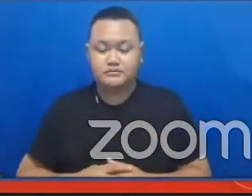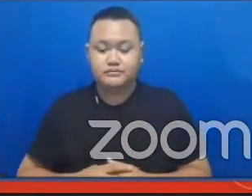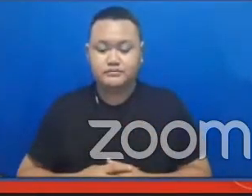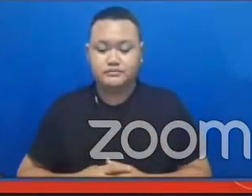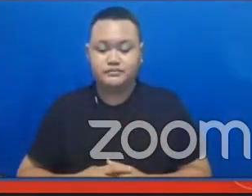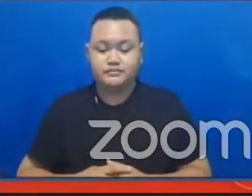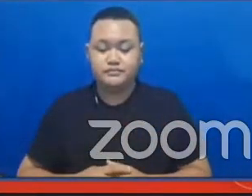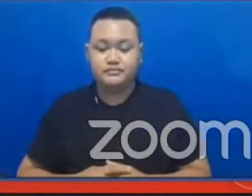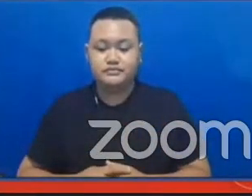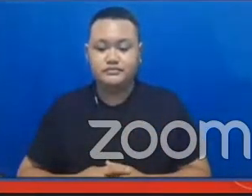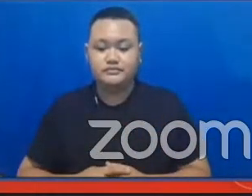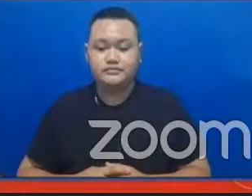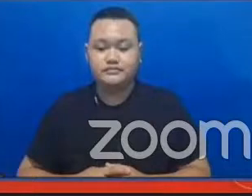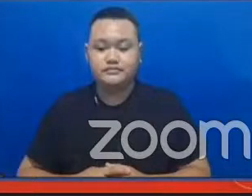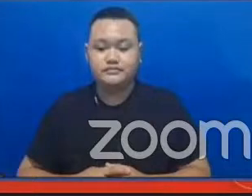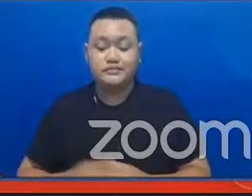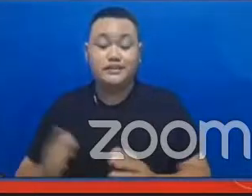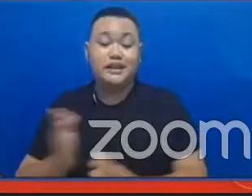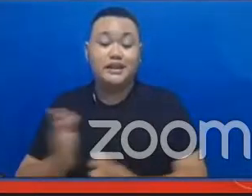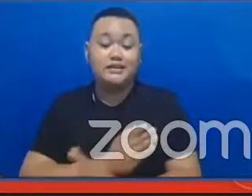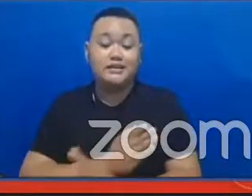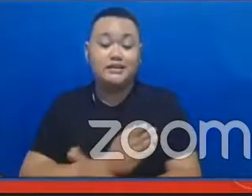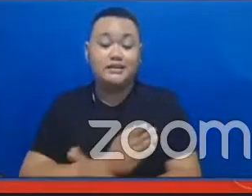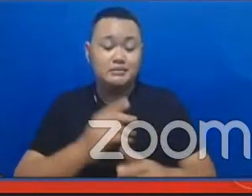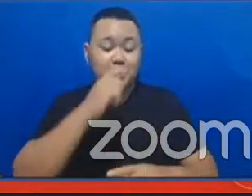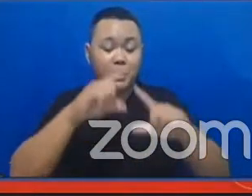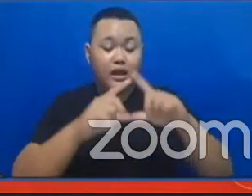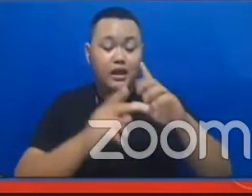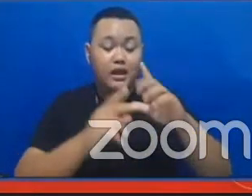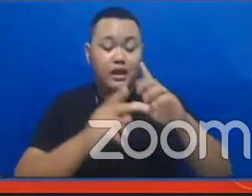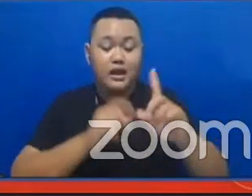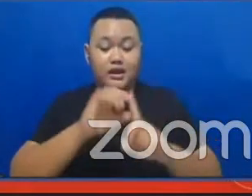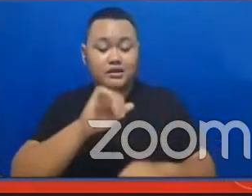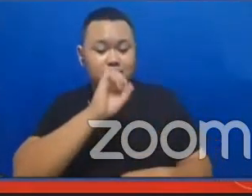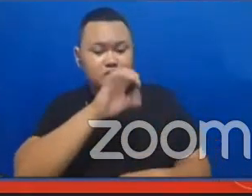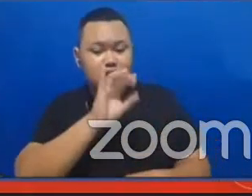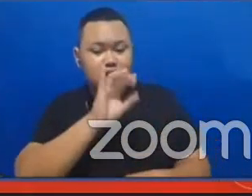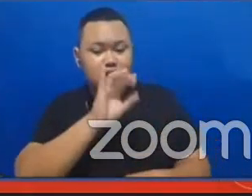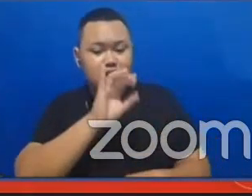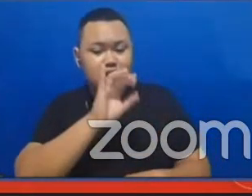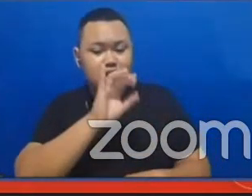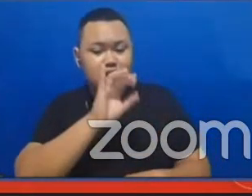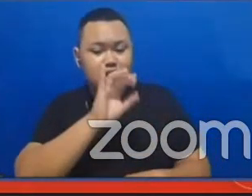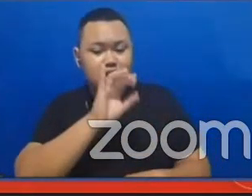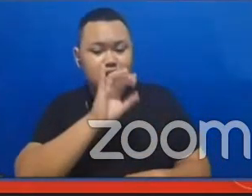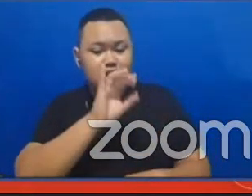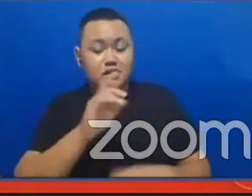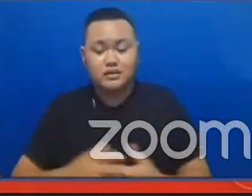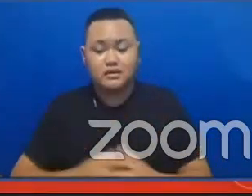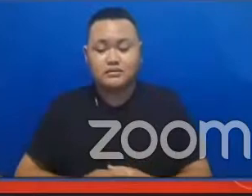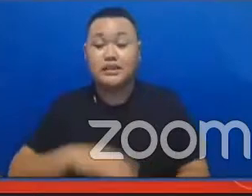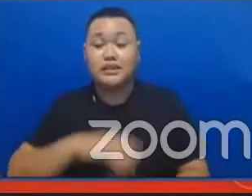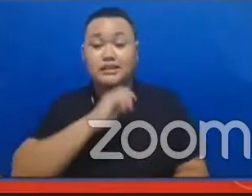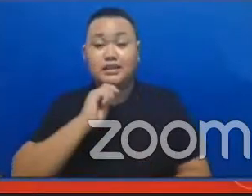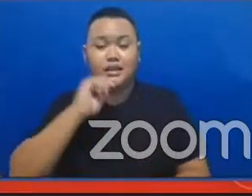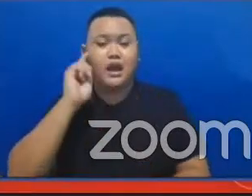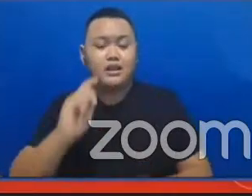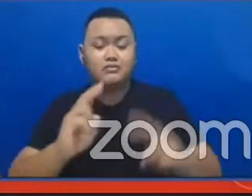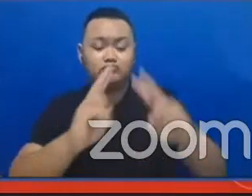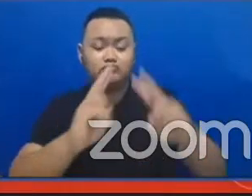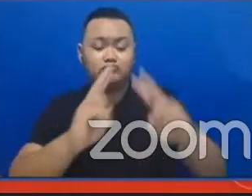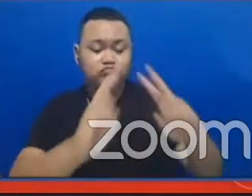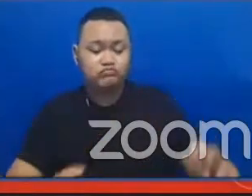dijelaskan oleh Mas Andi tadi melalui eksperimen tadi, bahwa ternyata diperoleh hasil riset